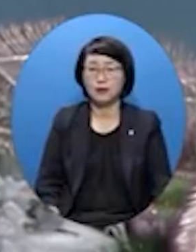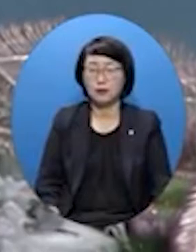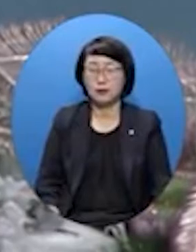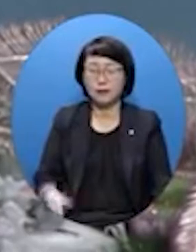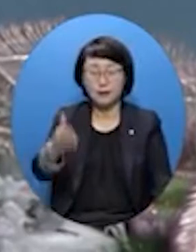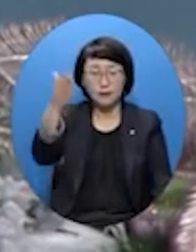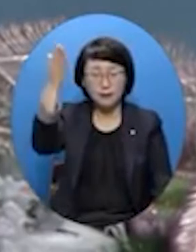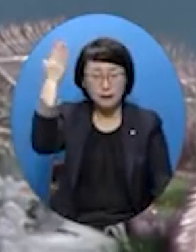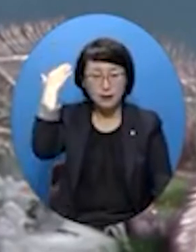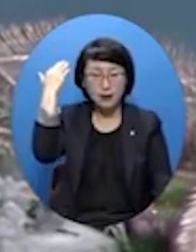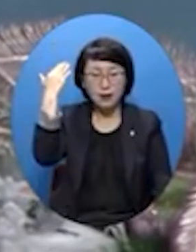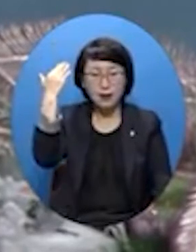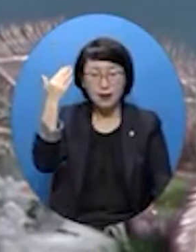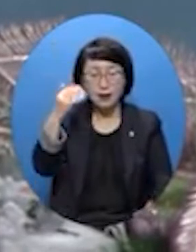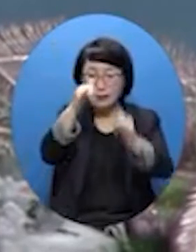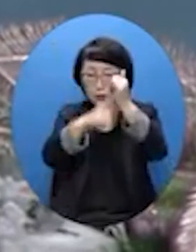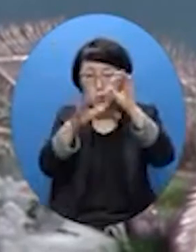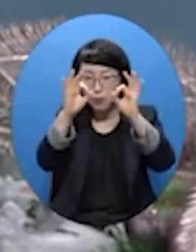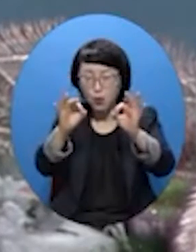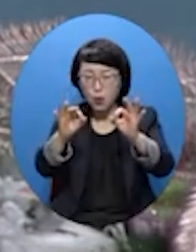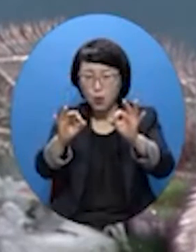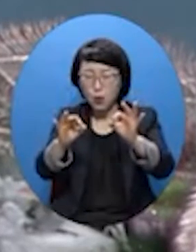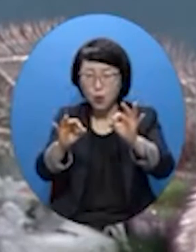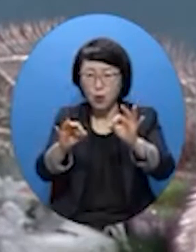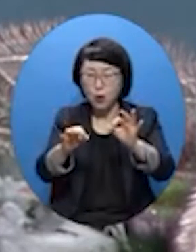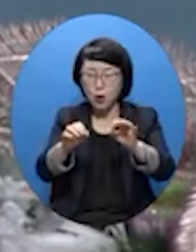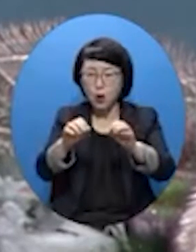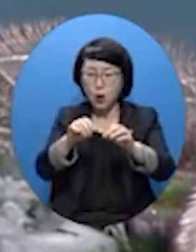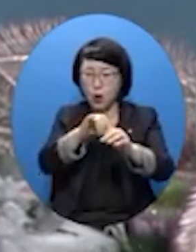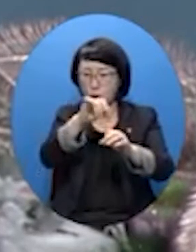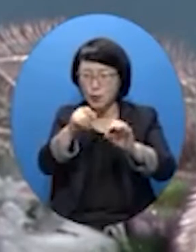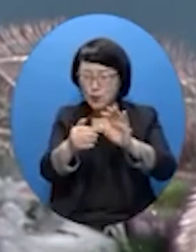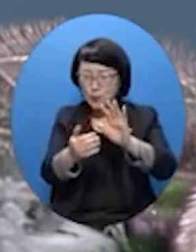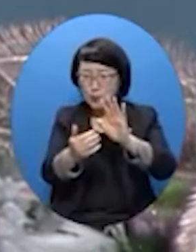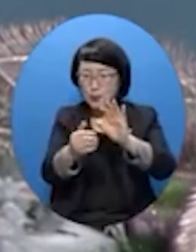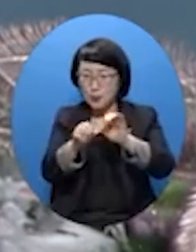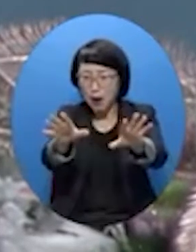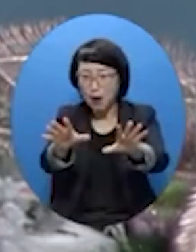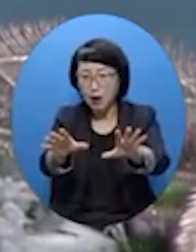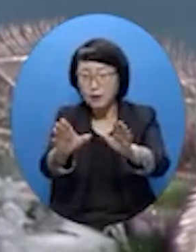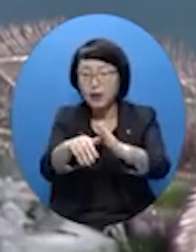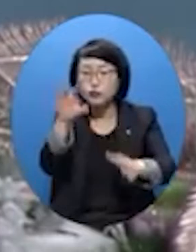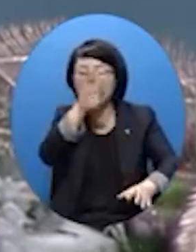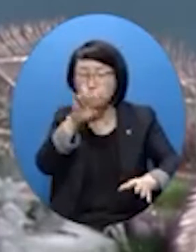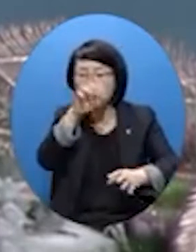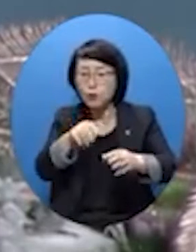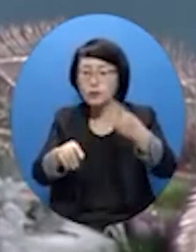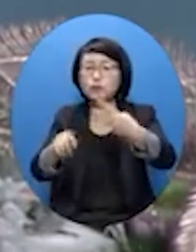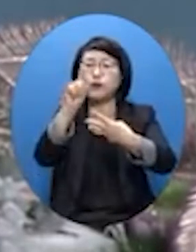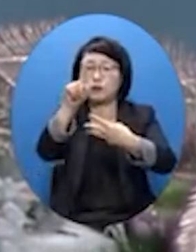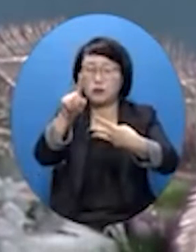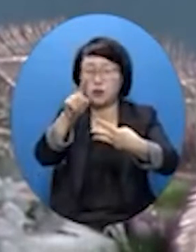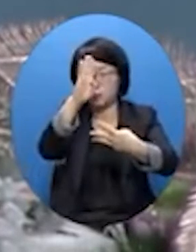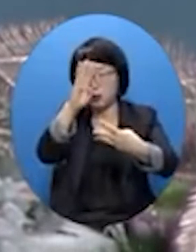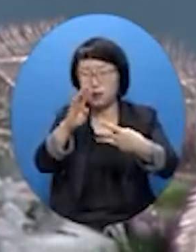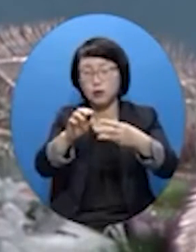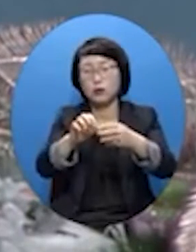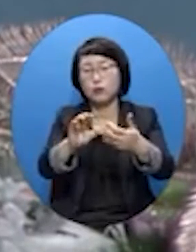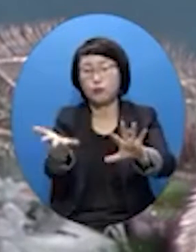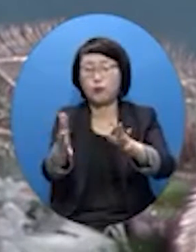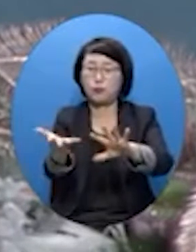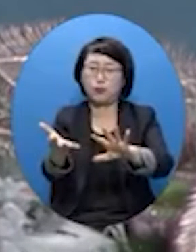중세에 패스트 흑사병이 돌아서 유럽 인구의 3분의 1이 죽었습니다. 그에